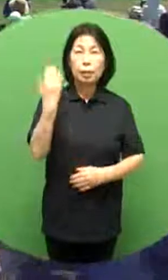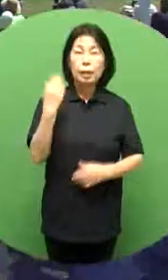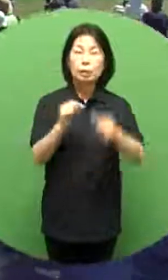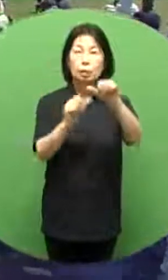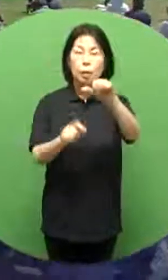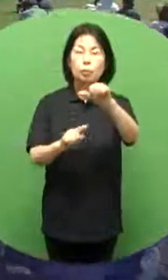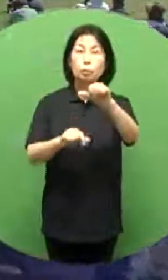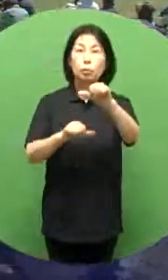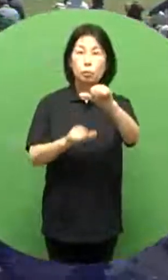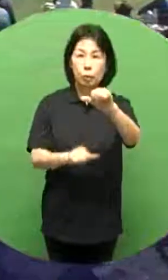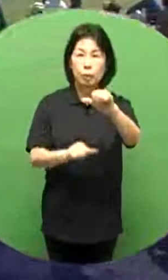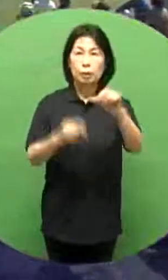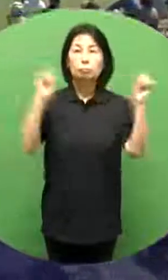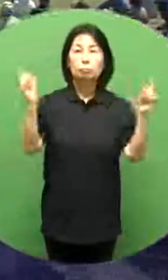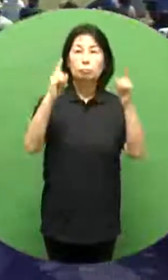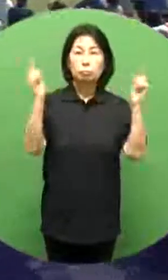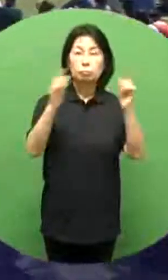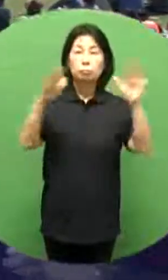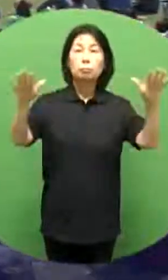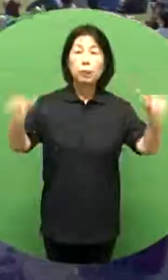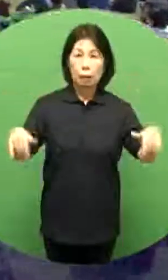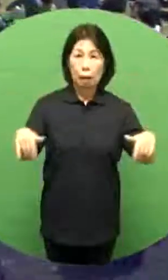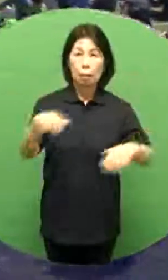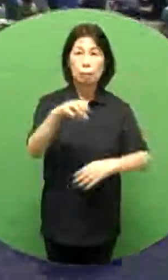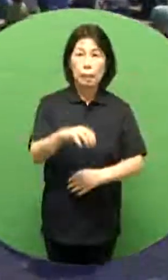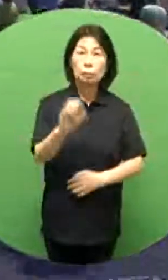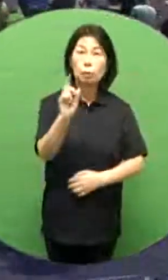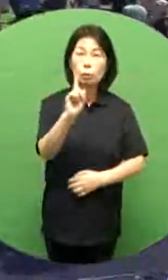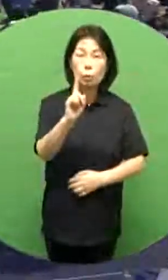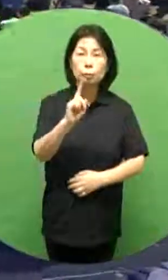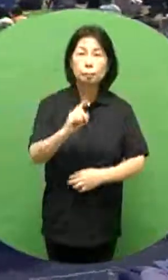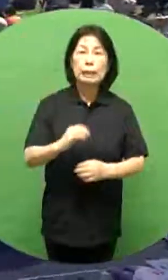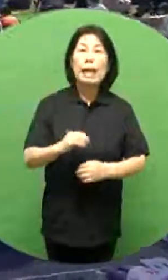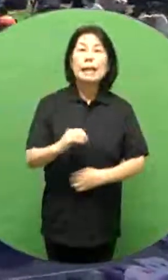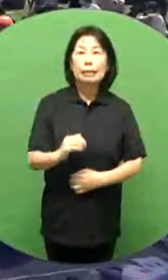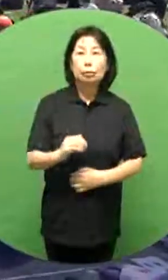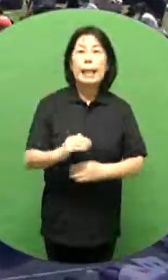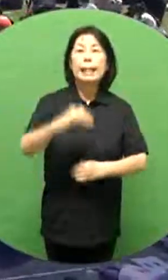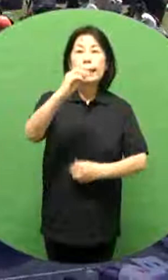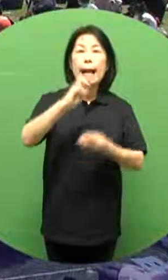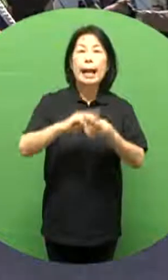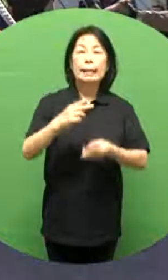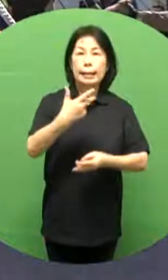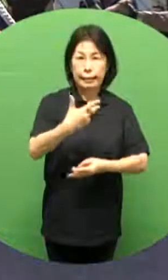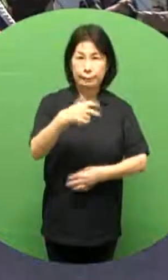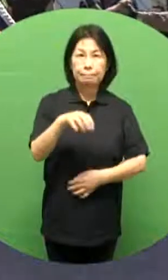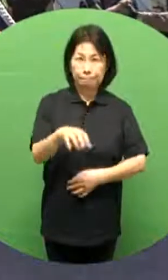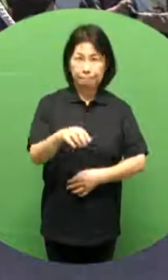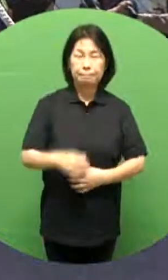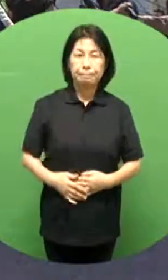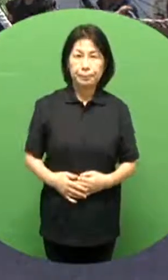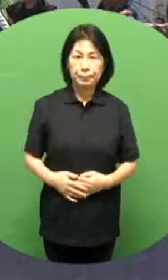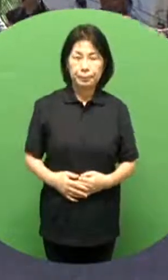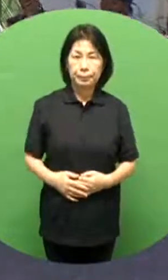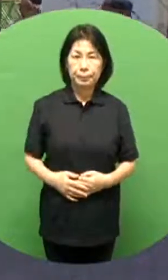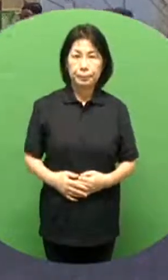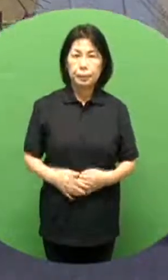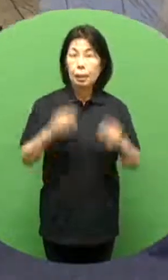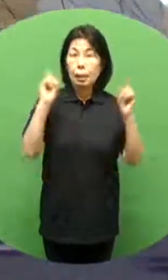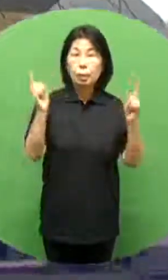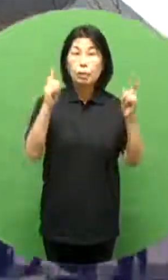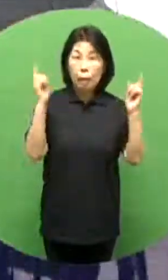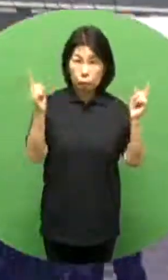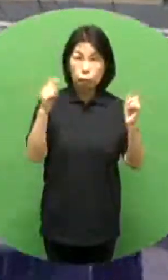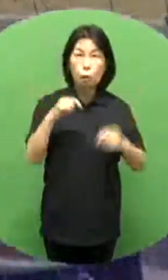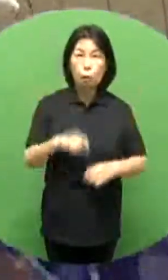5月15日東京2020日本フェスティバルが陸前高田市で開催されました。この催し